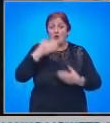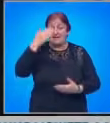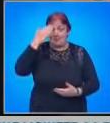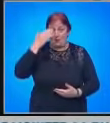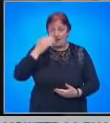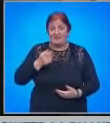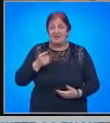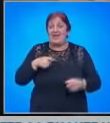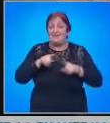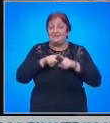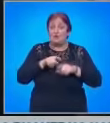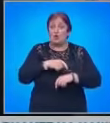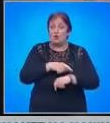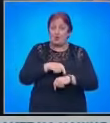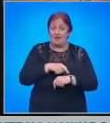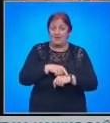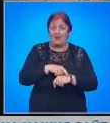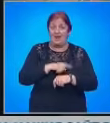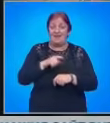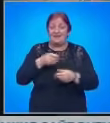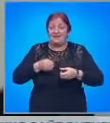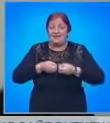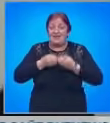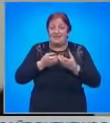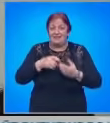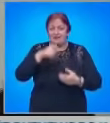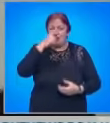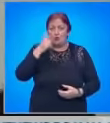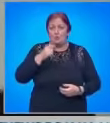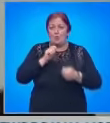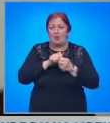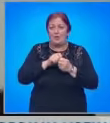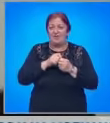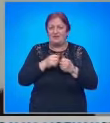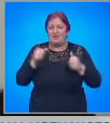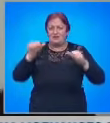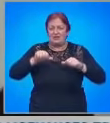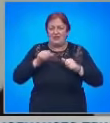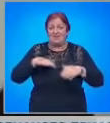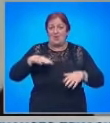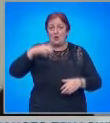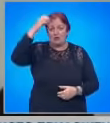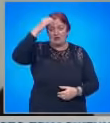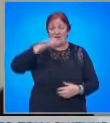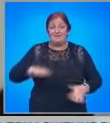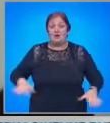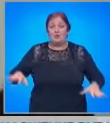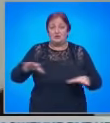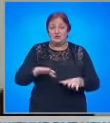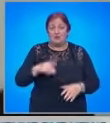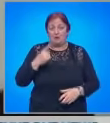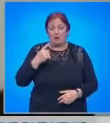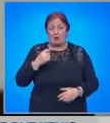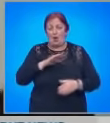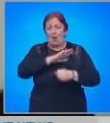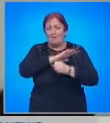заболяване и в същото време да не се нанасят трудно поправими щети върху държавата и обществото при едно